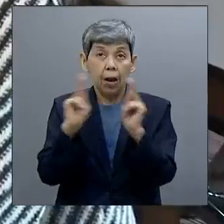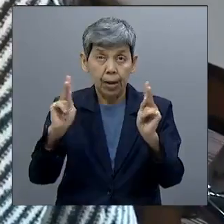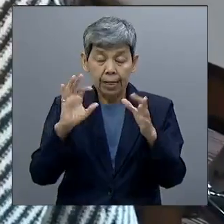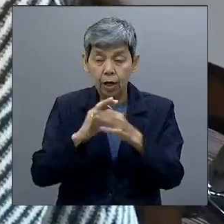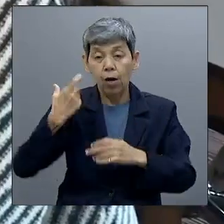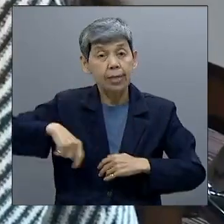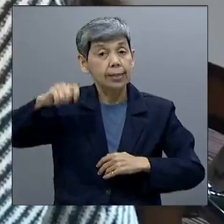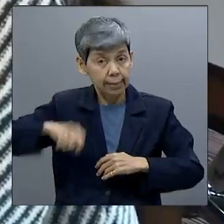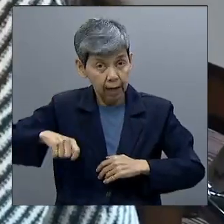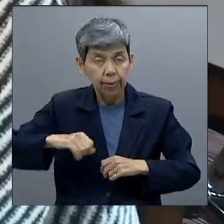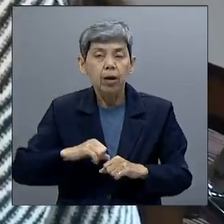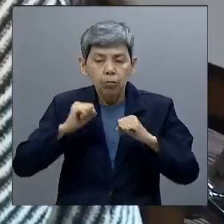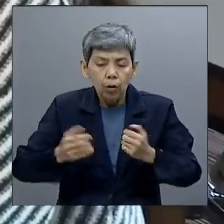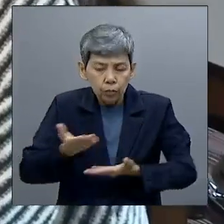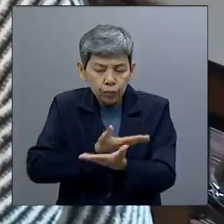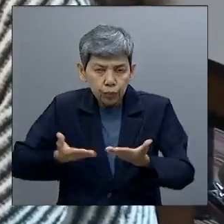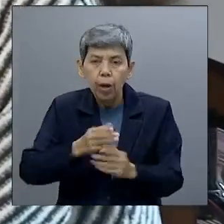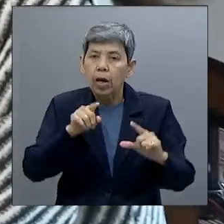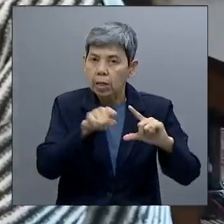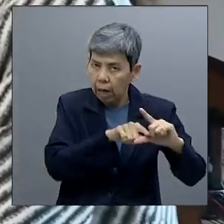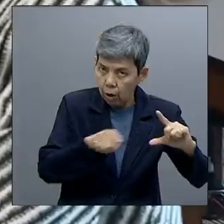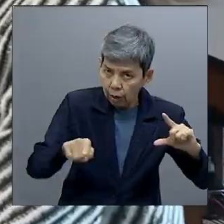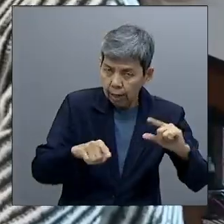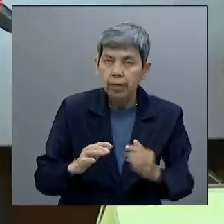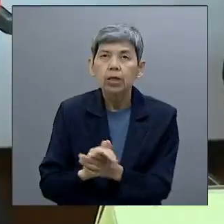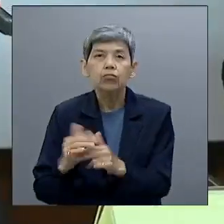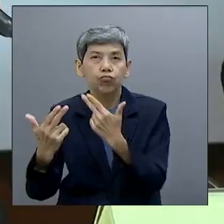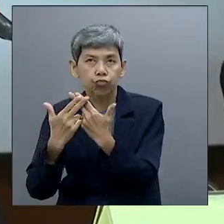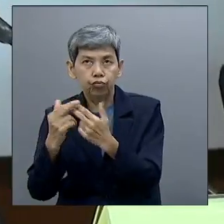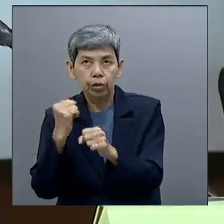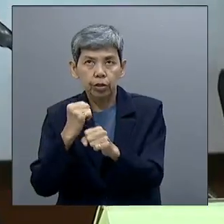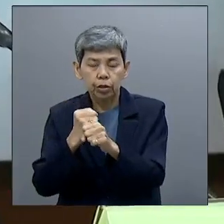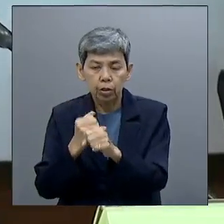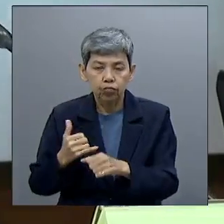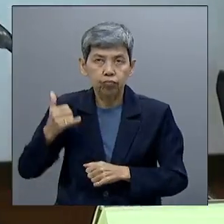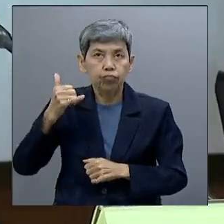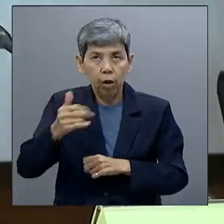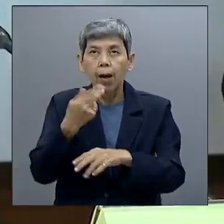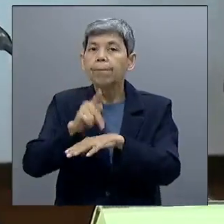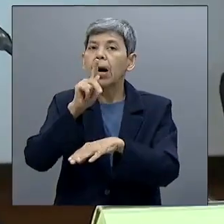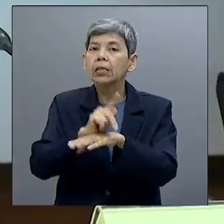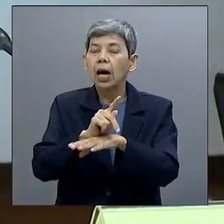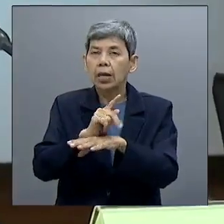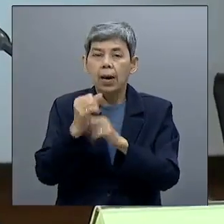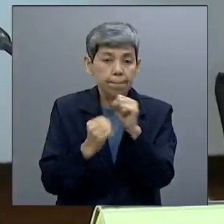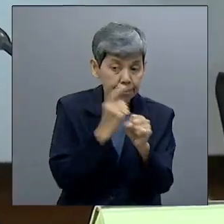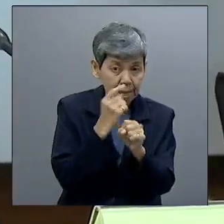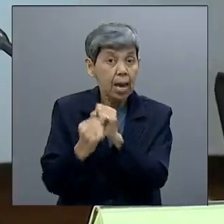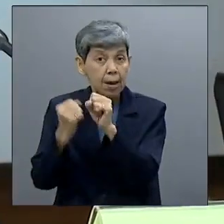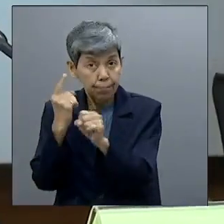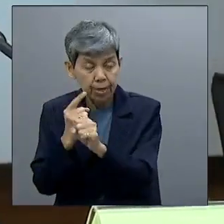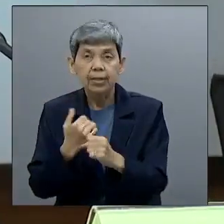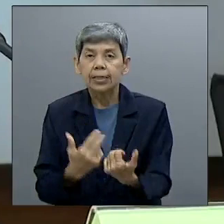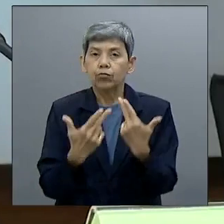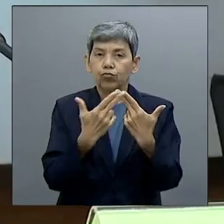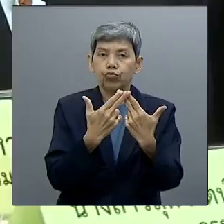ศาลก็เป็นการตกลงกันระหว่างพรรคก้าวไกลกับพรรครวมไทยสร้างชาติที่ส่งตัวแทนนั่งเก้าอี้ประธานคนละ1ปีค่ะโดยรวมไทยสร้างช